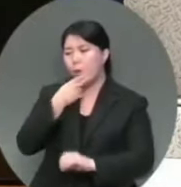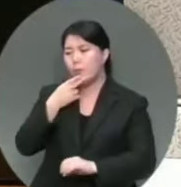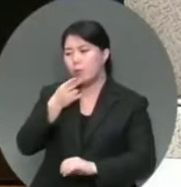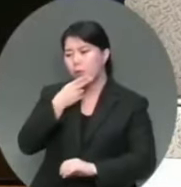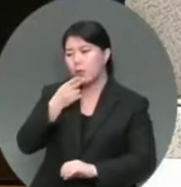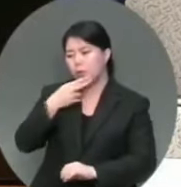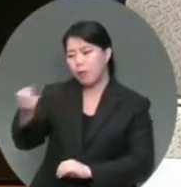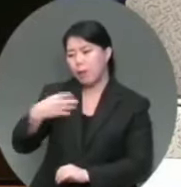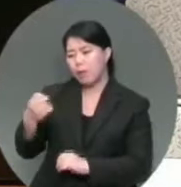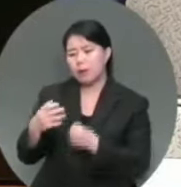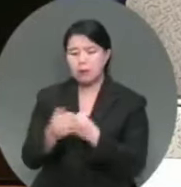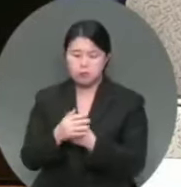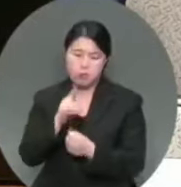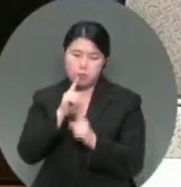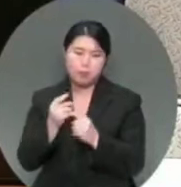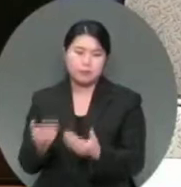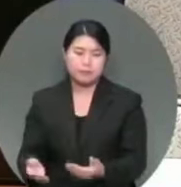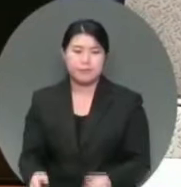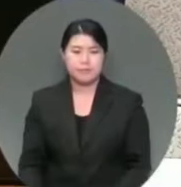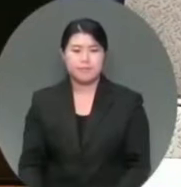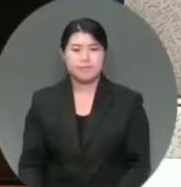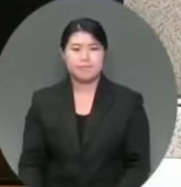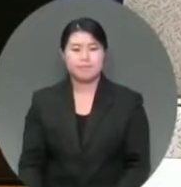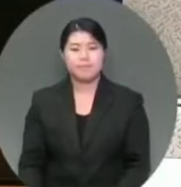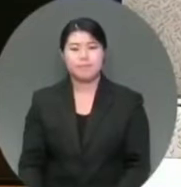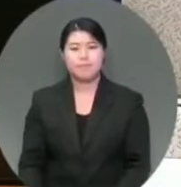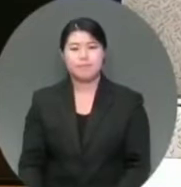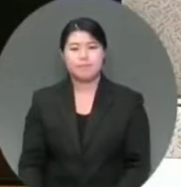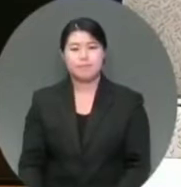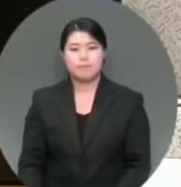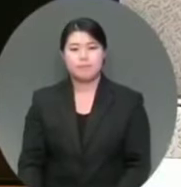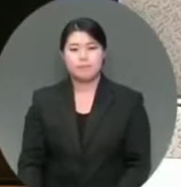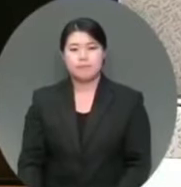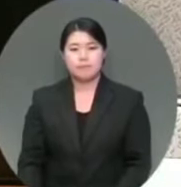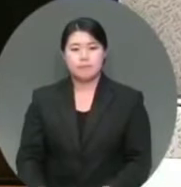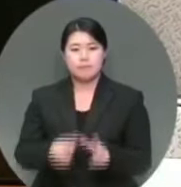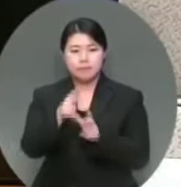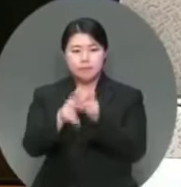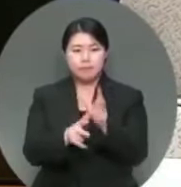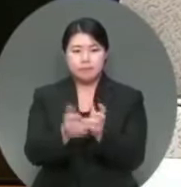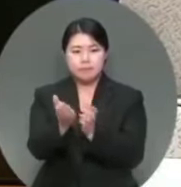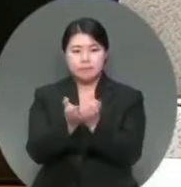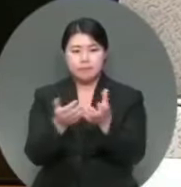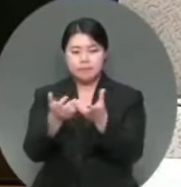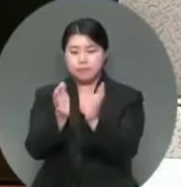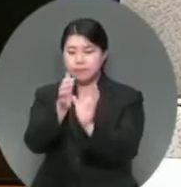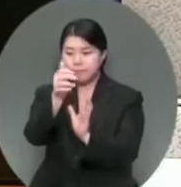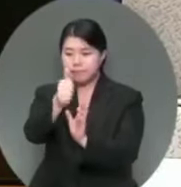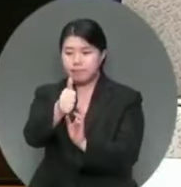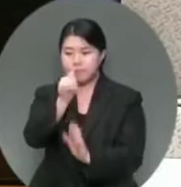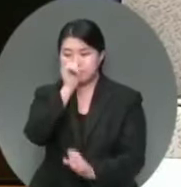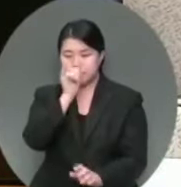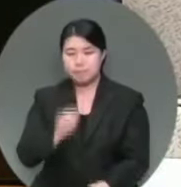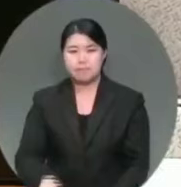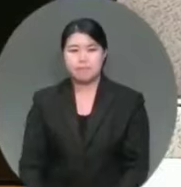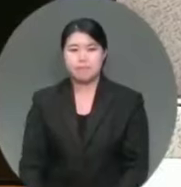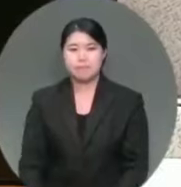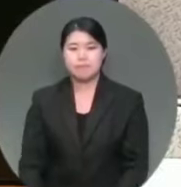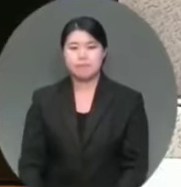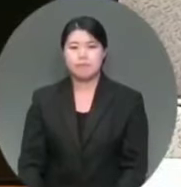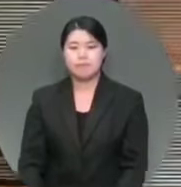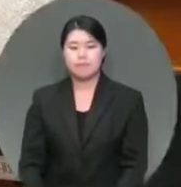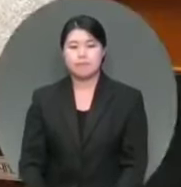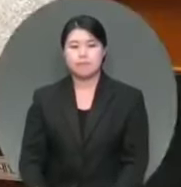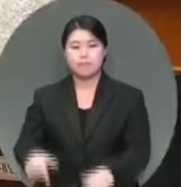드리는 말씀인데요. 그래서 이런 걸 요청을 한번 드리고 싶은 겁니다. 여기 산업통상자원부 장관님 나와 계시죠?